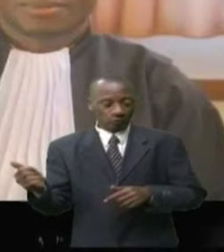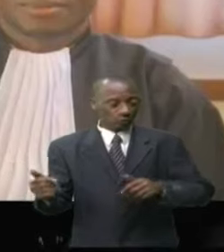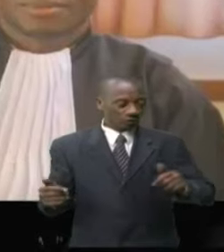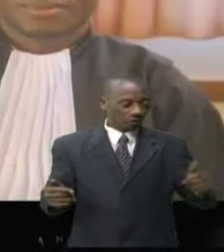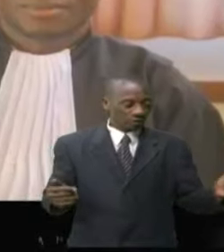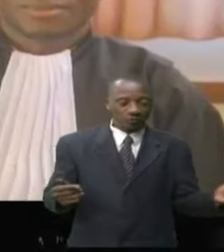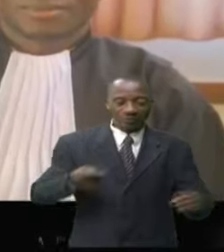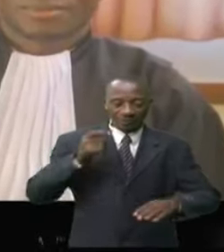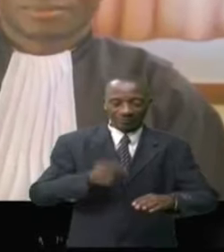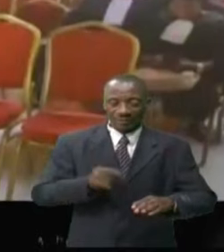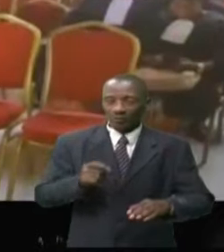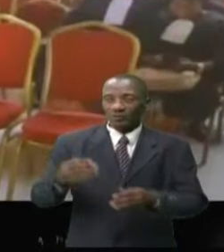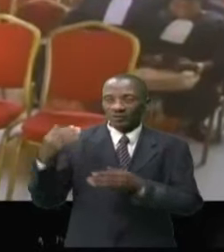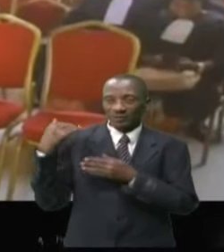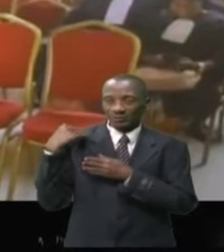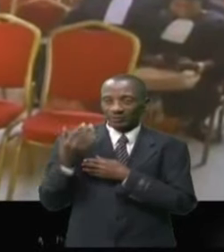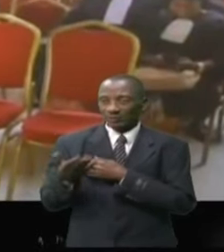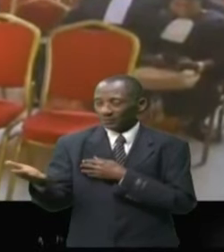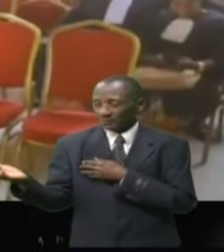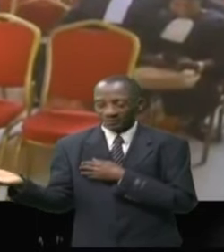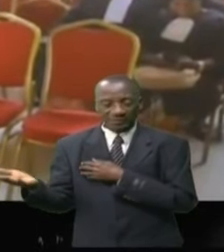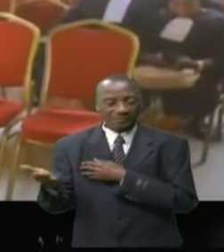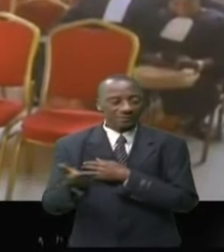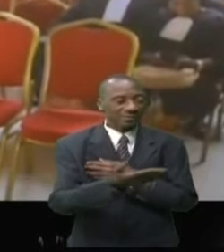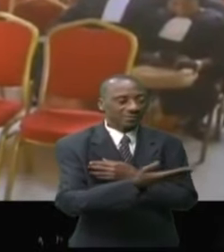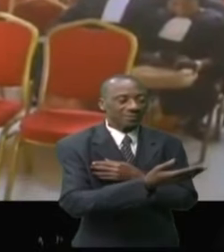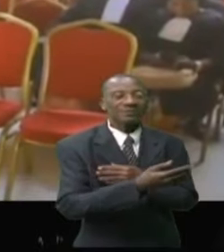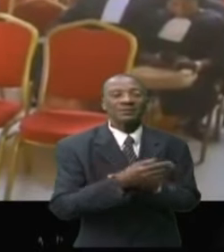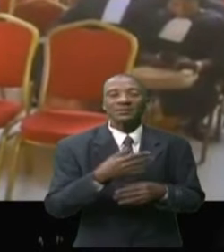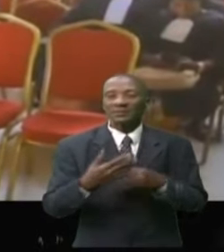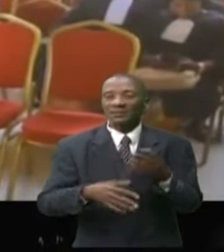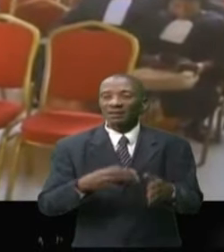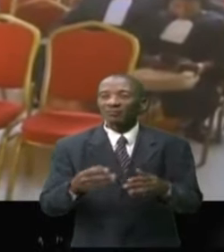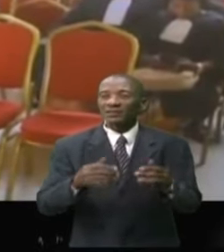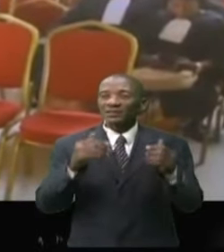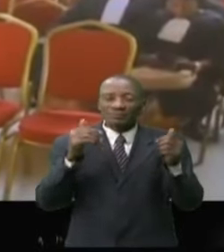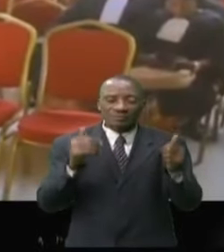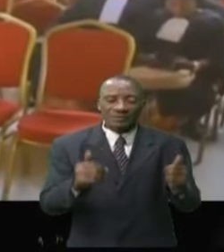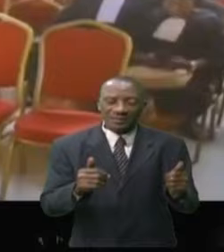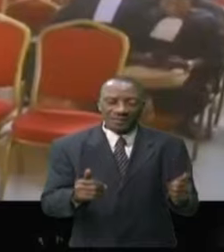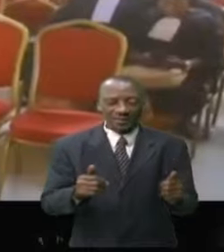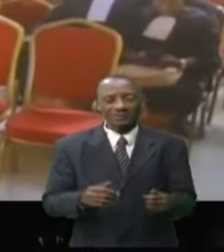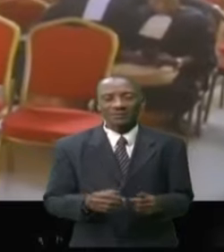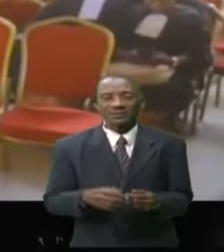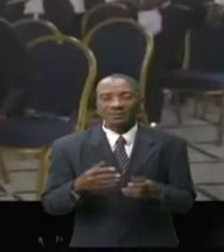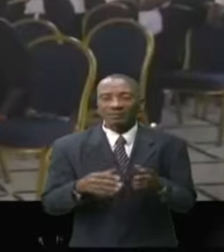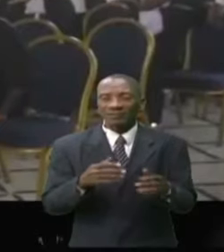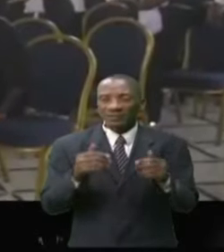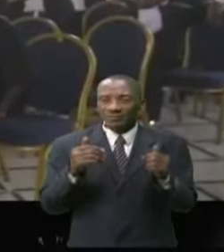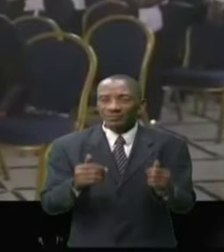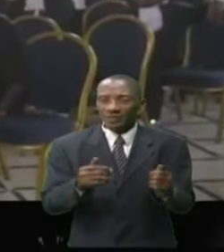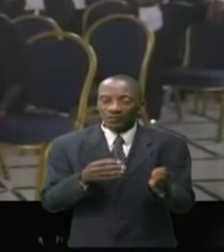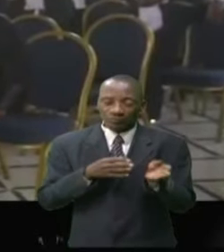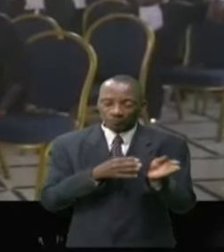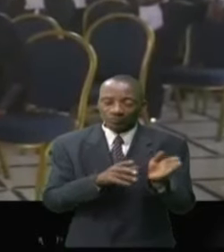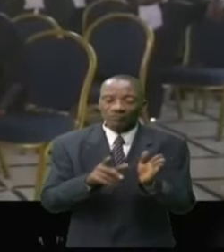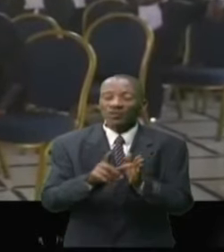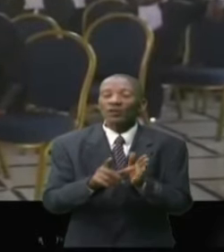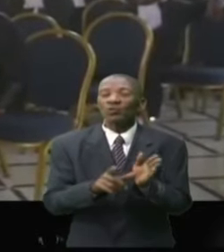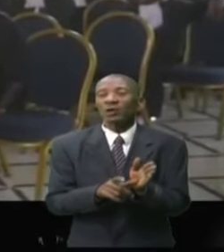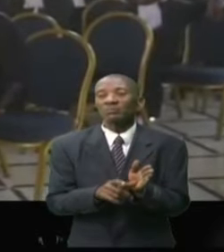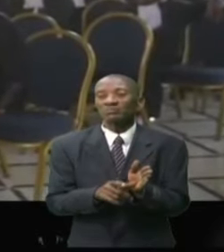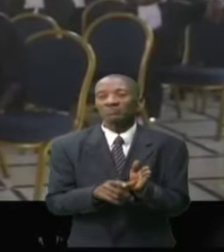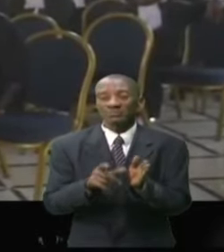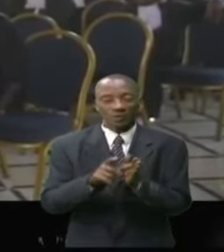énorme de formation les avocats commettent tout ce que vous reprochez aux avocat ici parce que nombreux n'ont pas été formés parce que c'est un jeune barreau